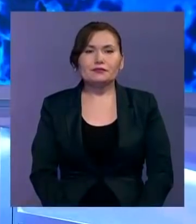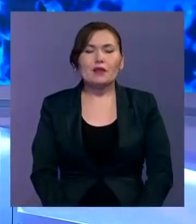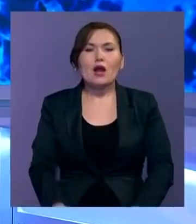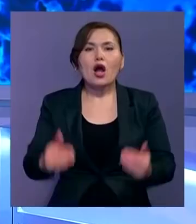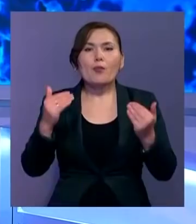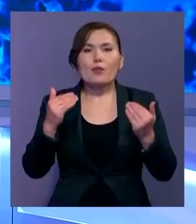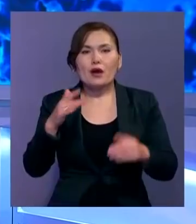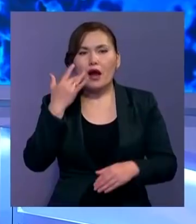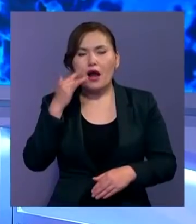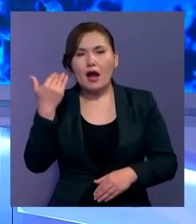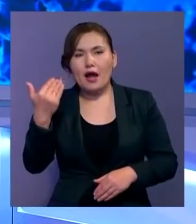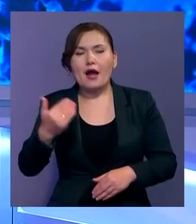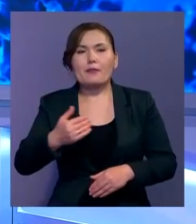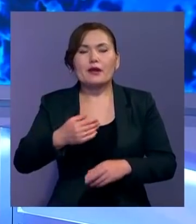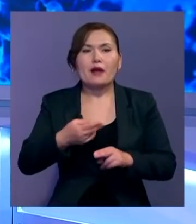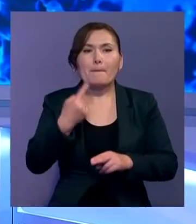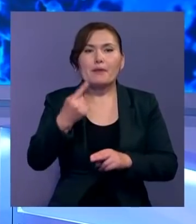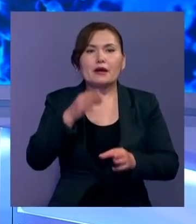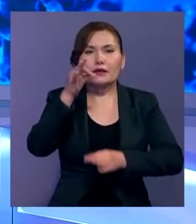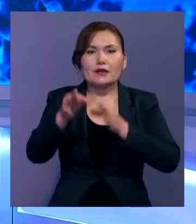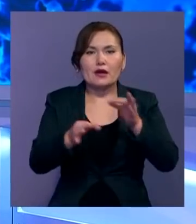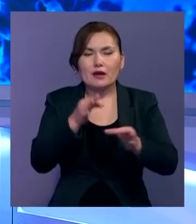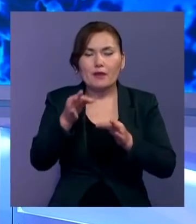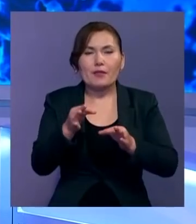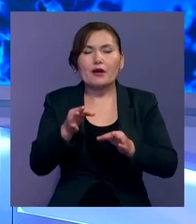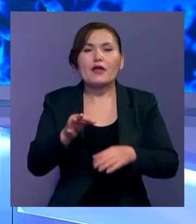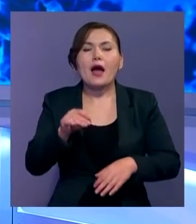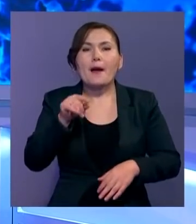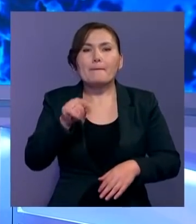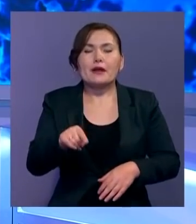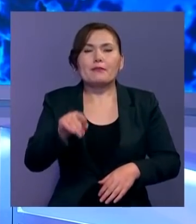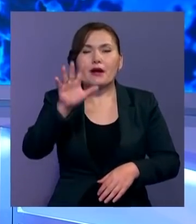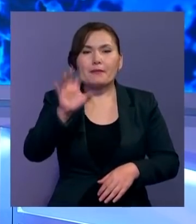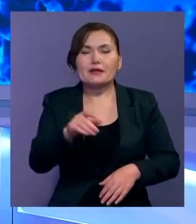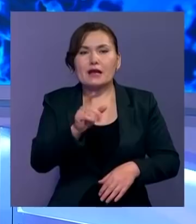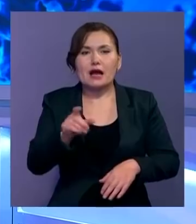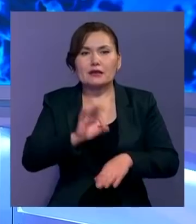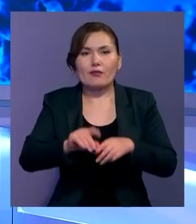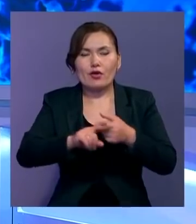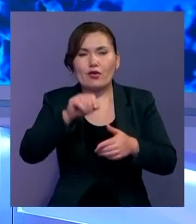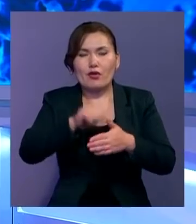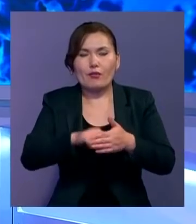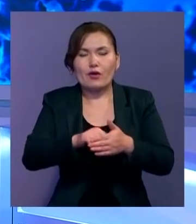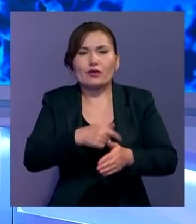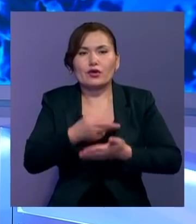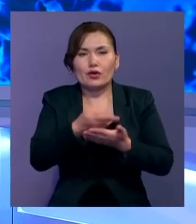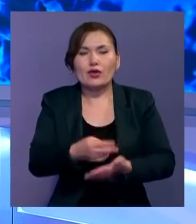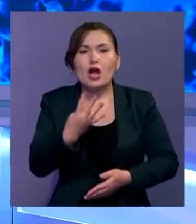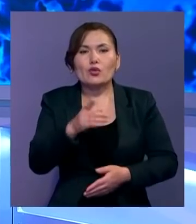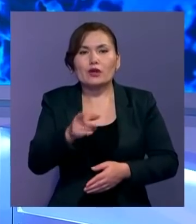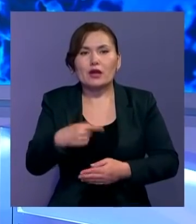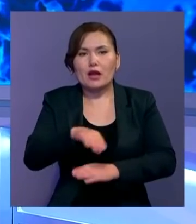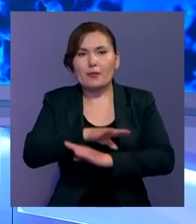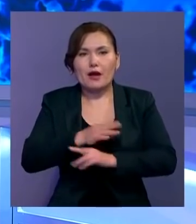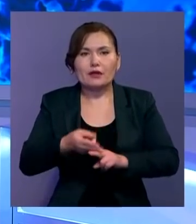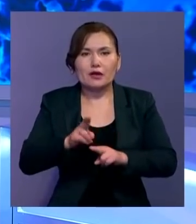Бүгін Нью-Йорк штатында бір тәулікте 1005 адам COVID-19 вирусын жұқтырды, 4 азамат қайтыс болды. Ауырғандардың 430-ы